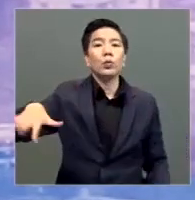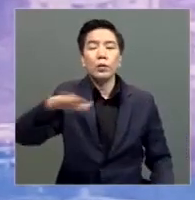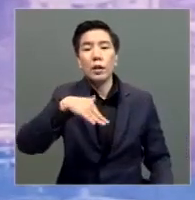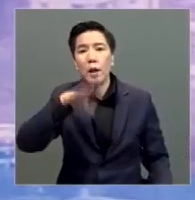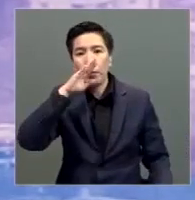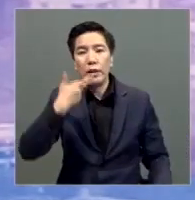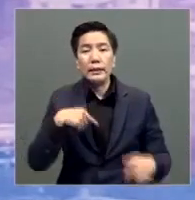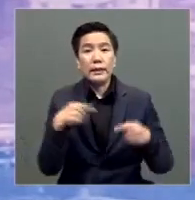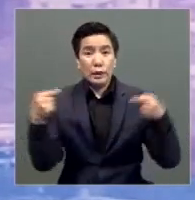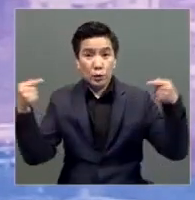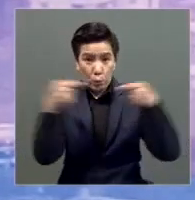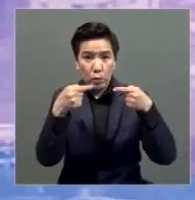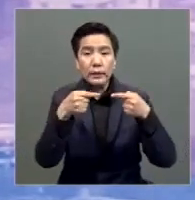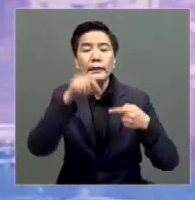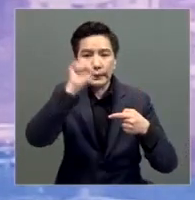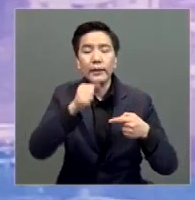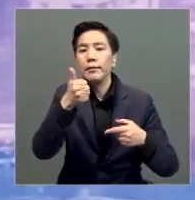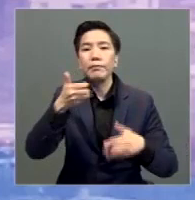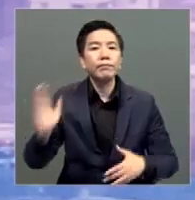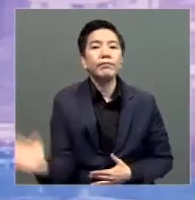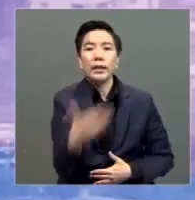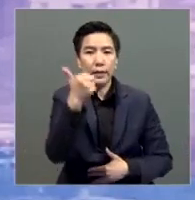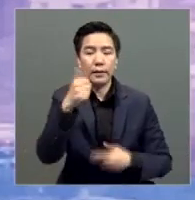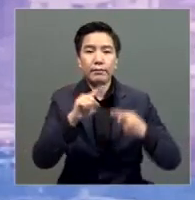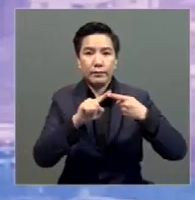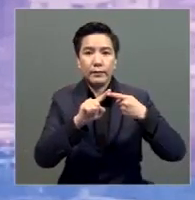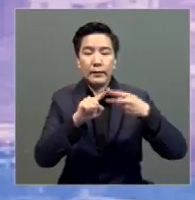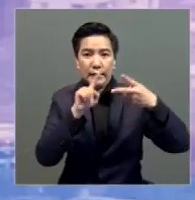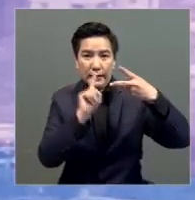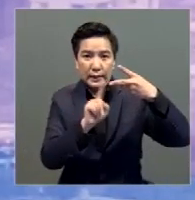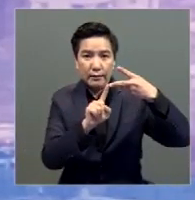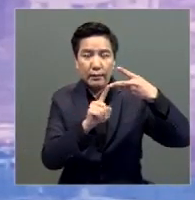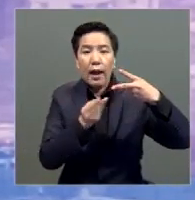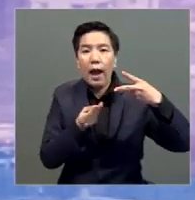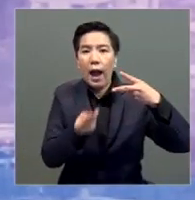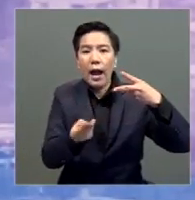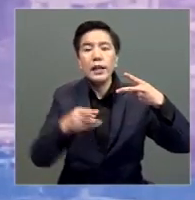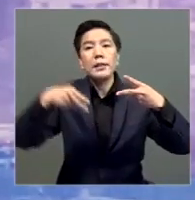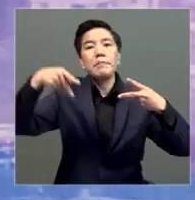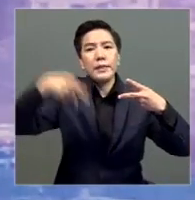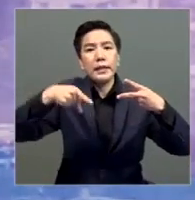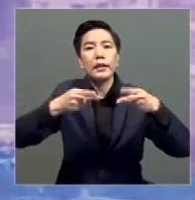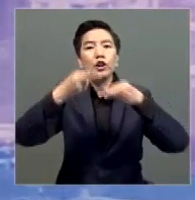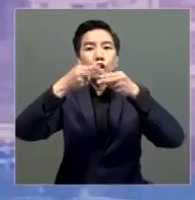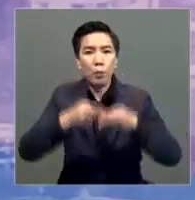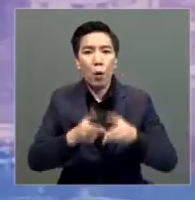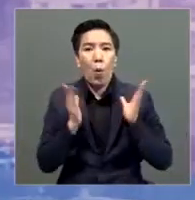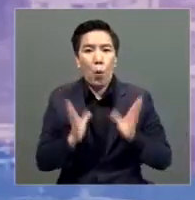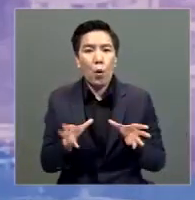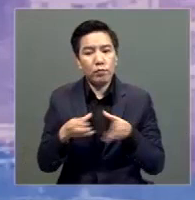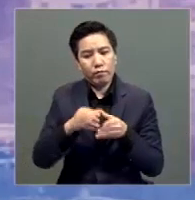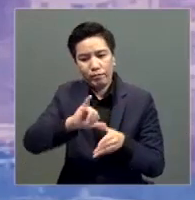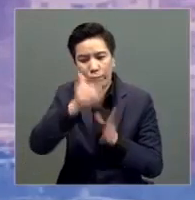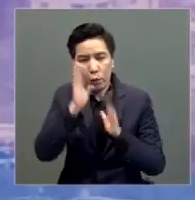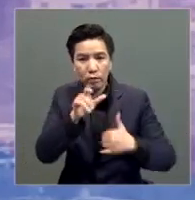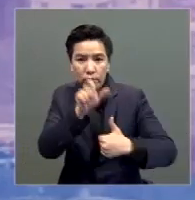เข้าเกณฑ์นี้ได้รับการยกเว้นกับข้อยกเว้นที่ให้เป็นการเฉพาะแก่บุคคลบางคน